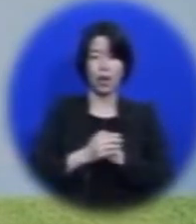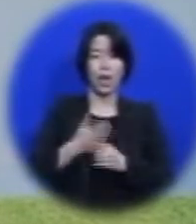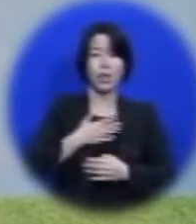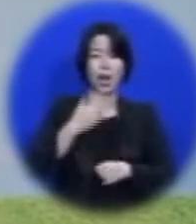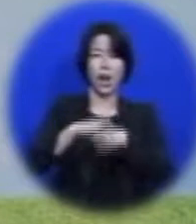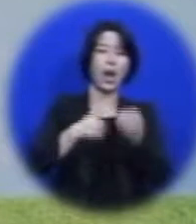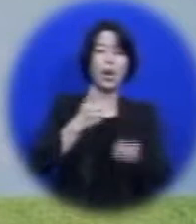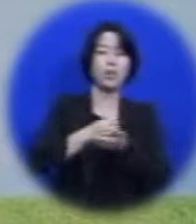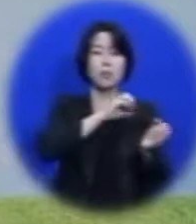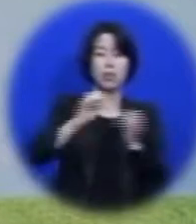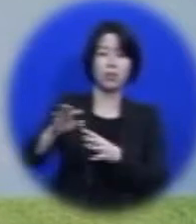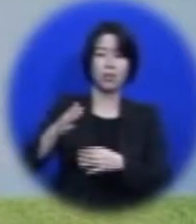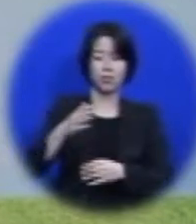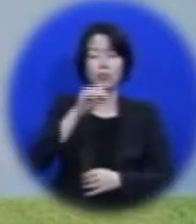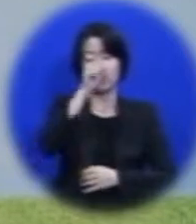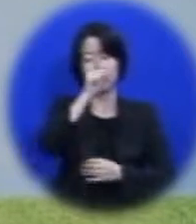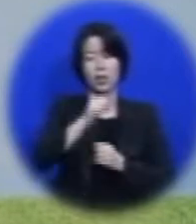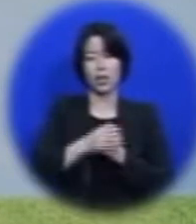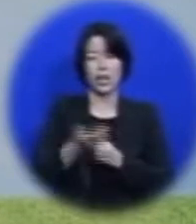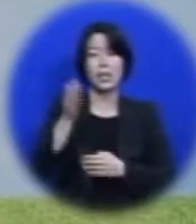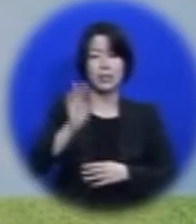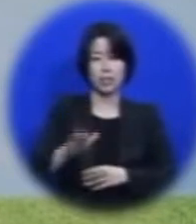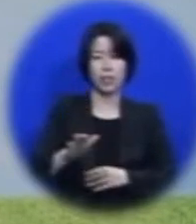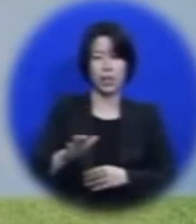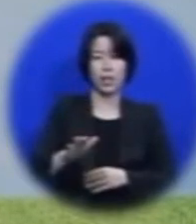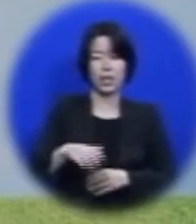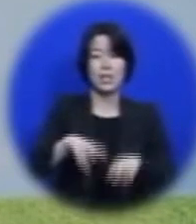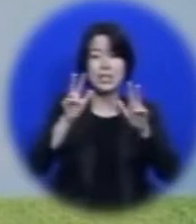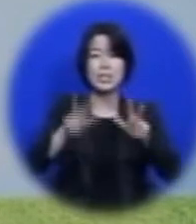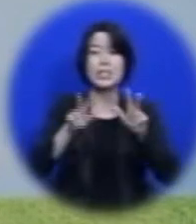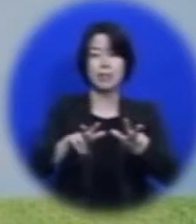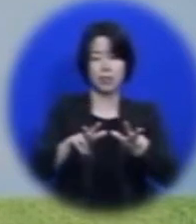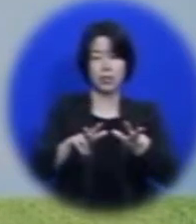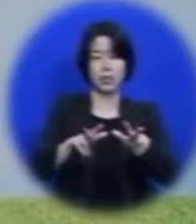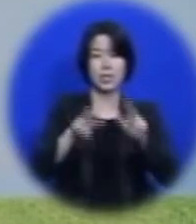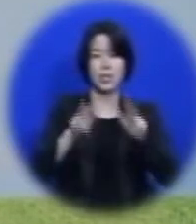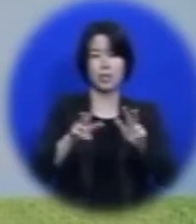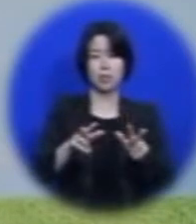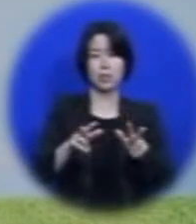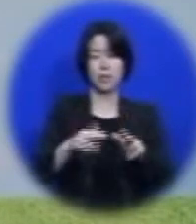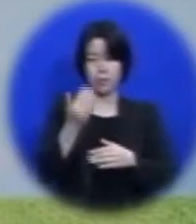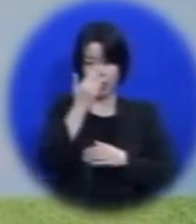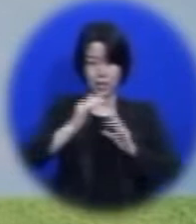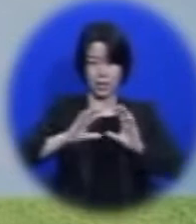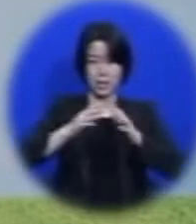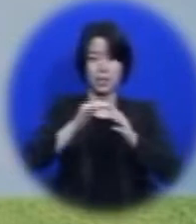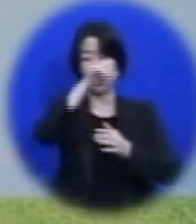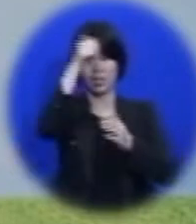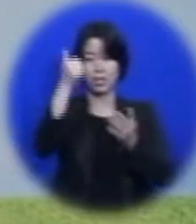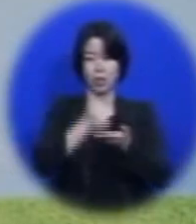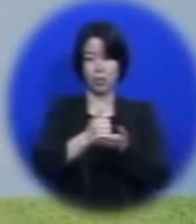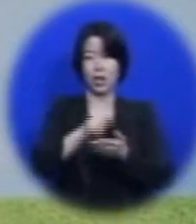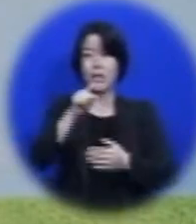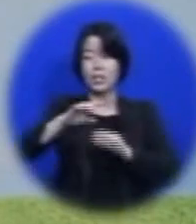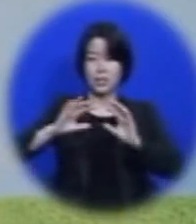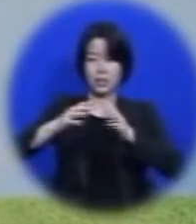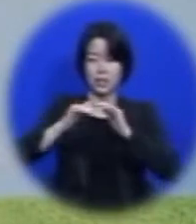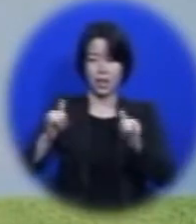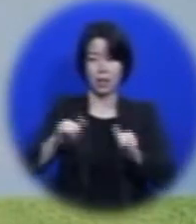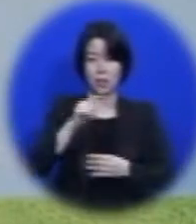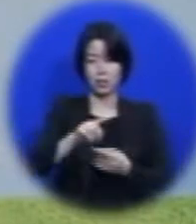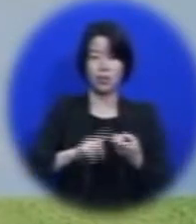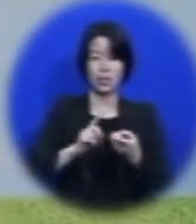나 버린 거 그것도 좋다 그 말이에요. 그런데 지금은 지금은 이스라엘 장로들과 이스라엘 백성들이 그